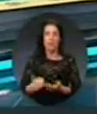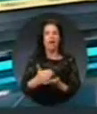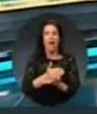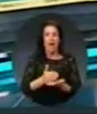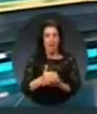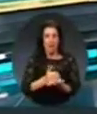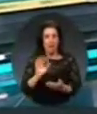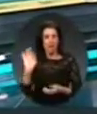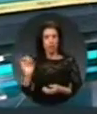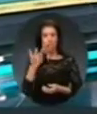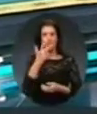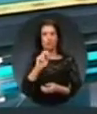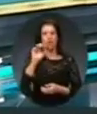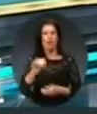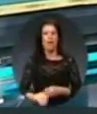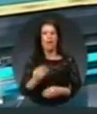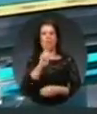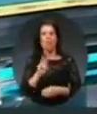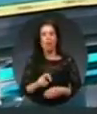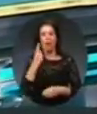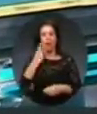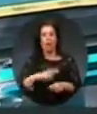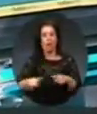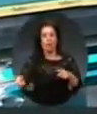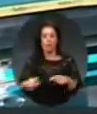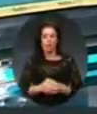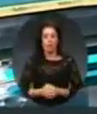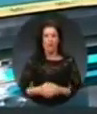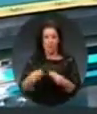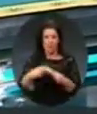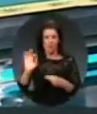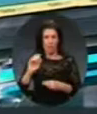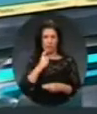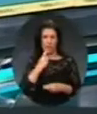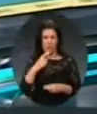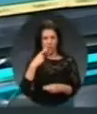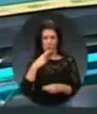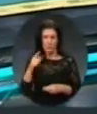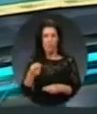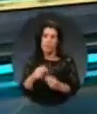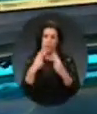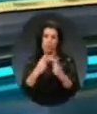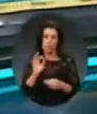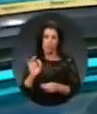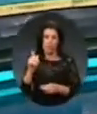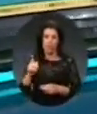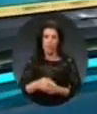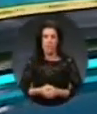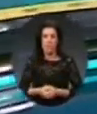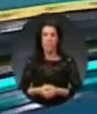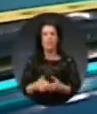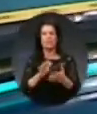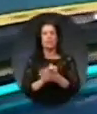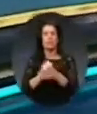עליה, 30,000 דולר לחודש. תגובת מקורבי פרס, כל הכסף מיועד לפילנטרופיה. שלום פרשננו,